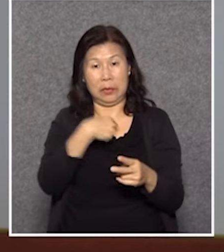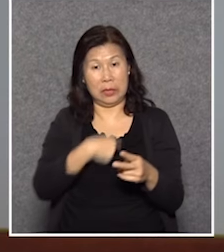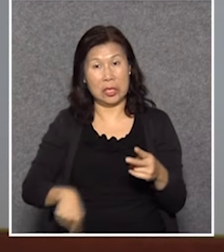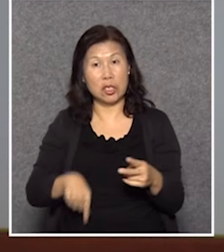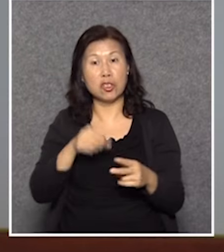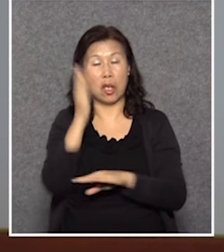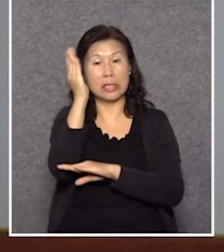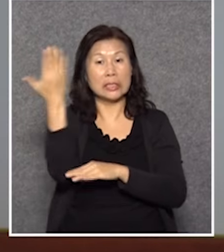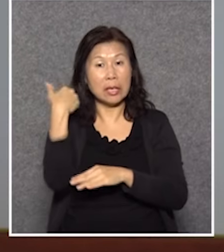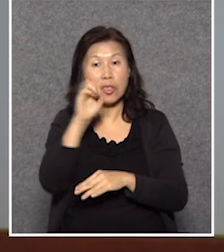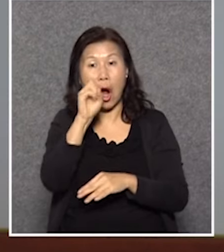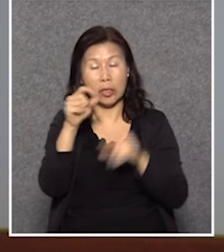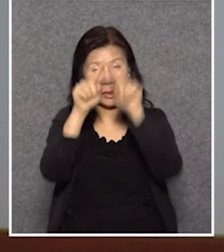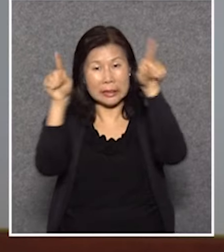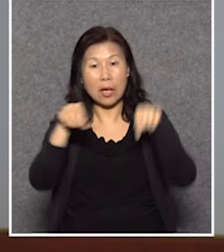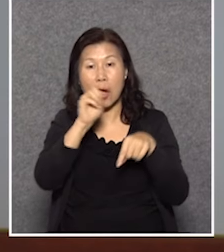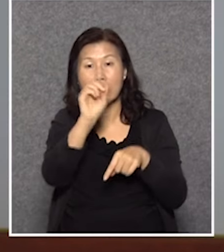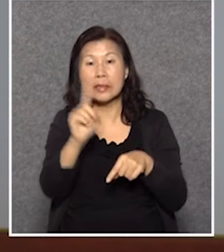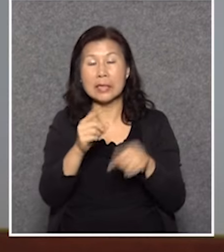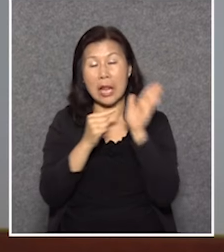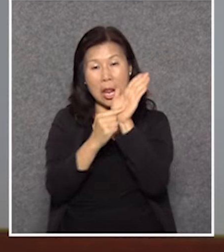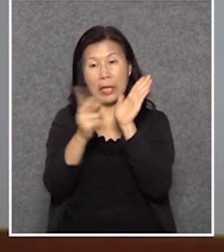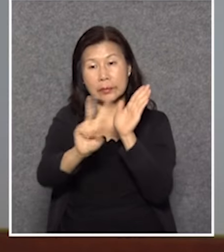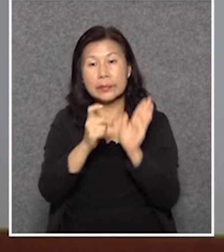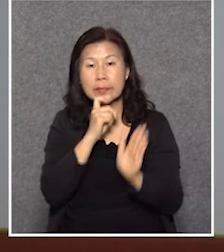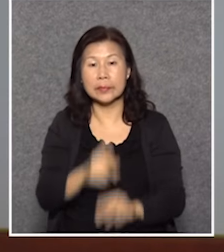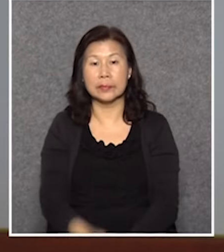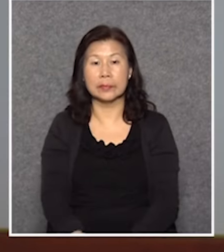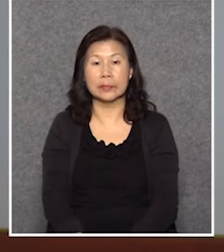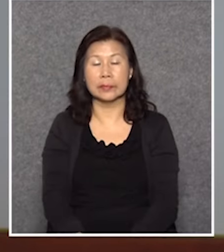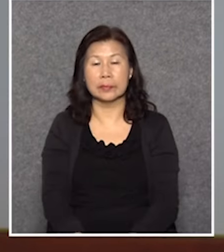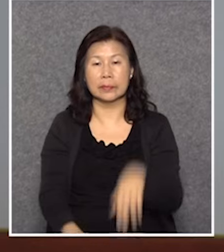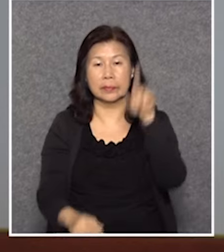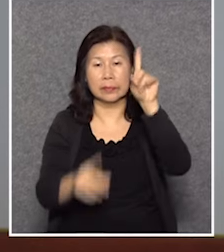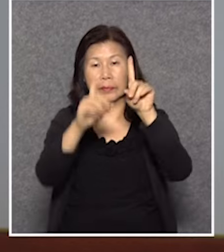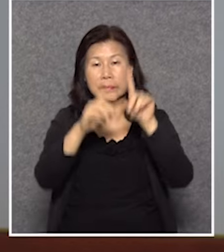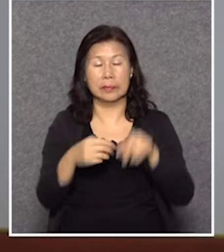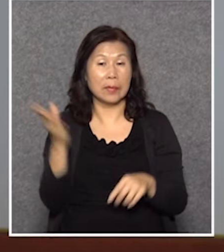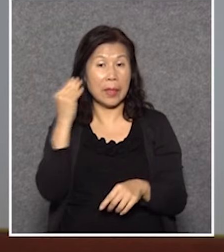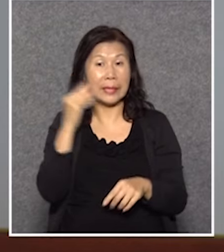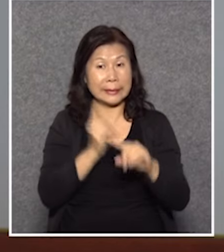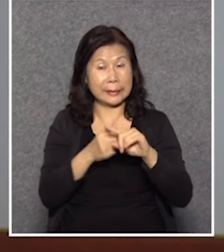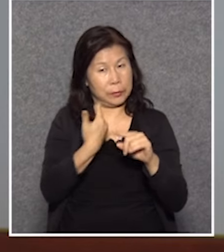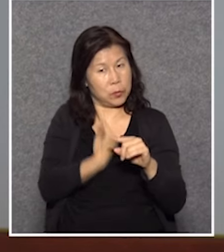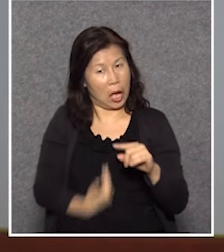嚟，佢仲舉埋例添啊！在这个嗱，你听下人哋真知灼见